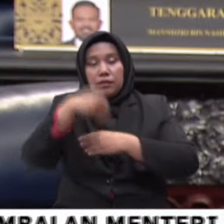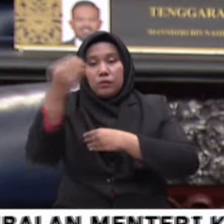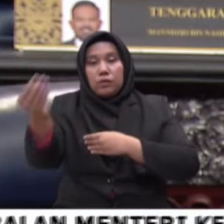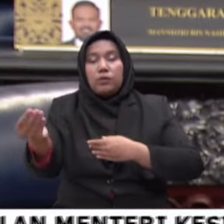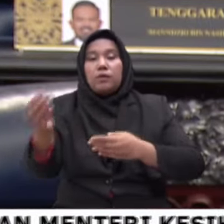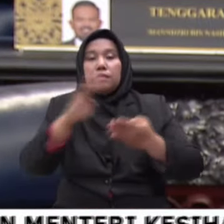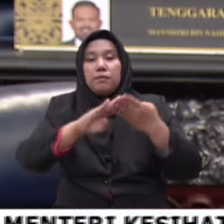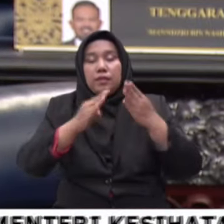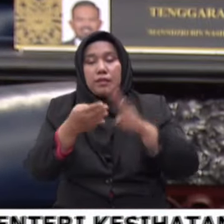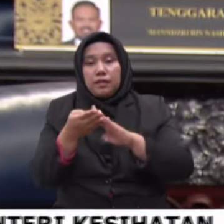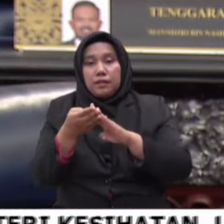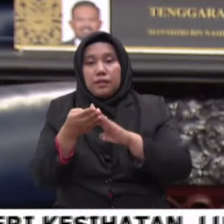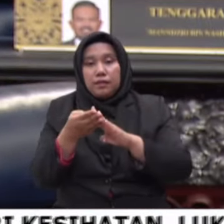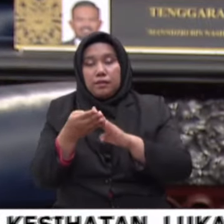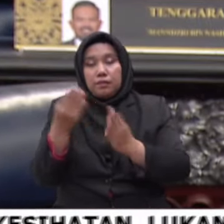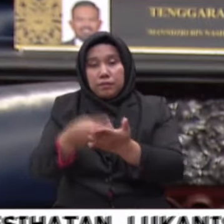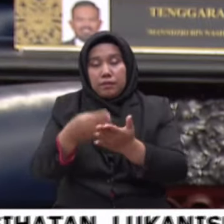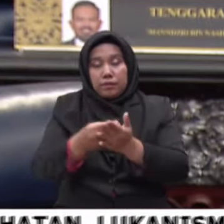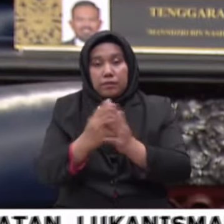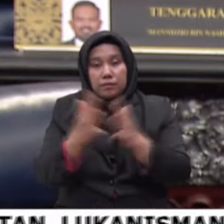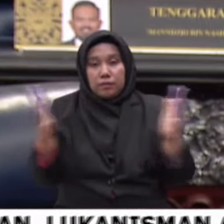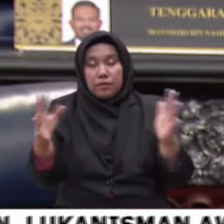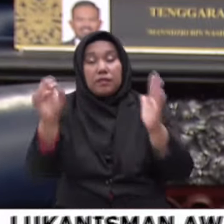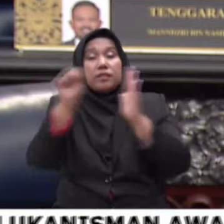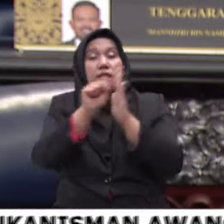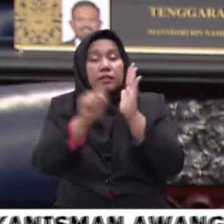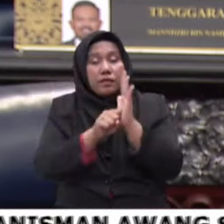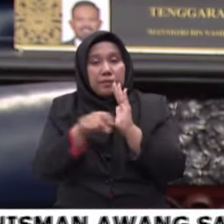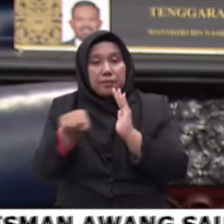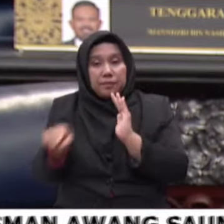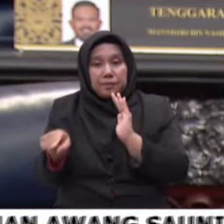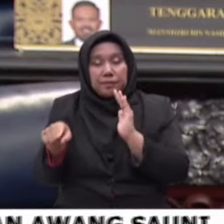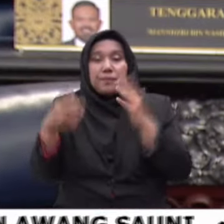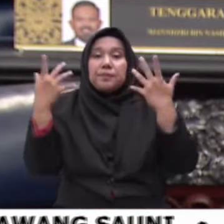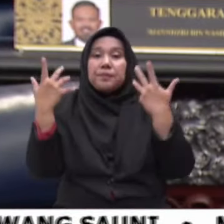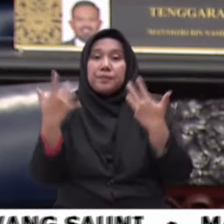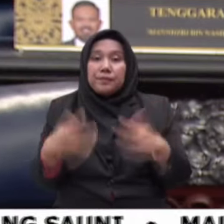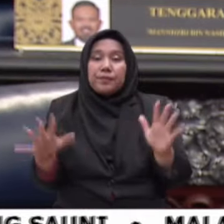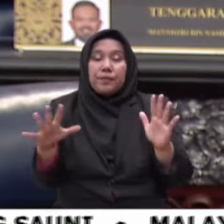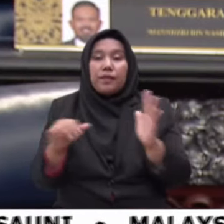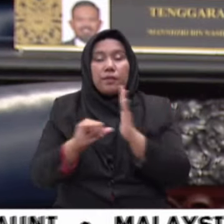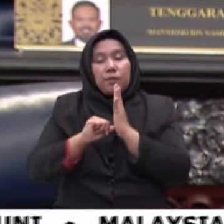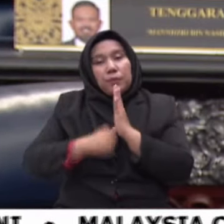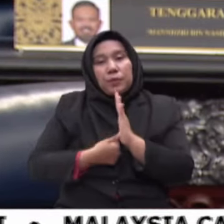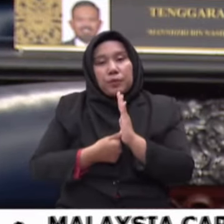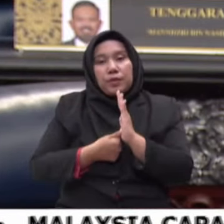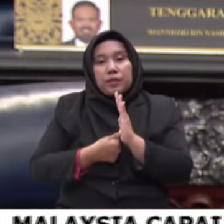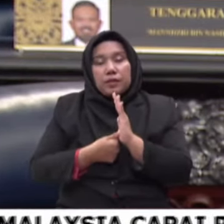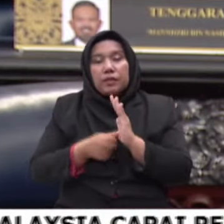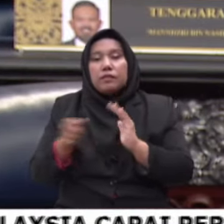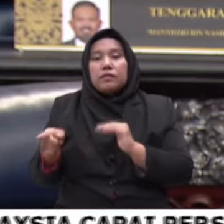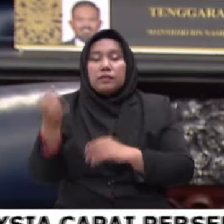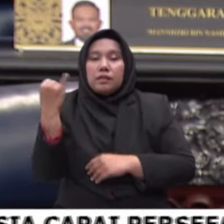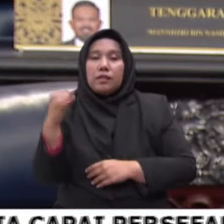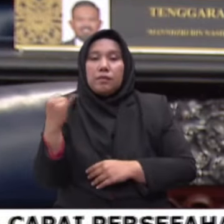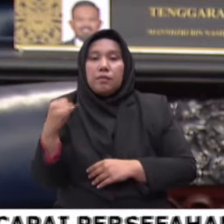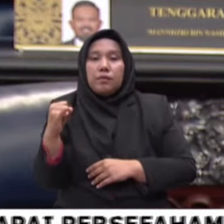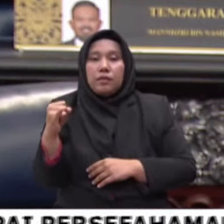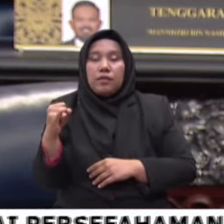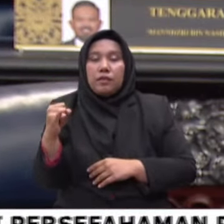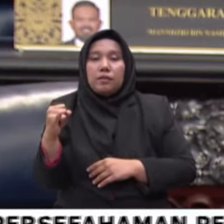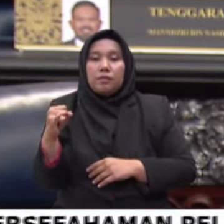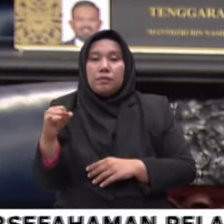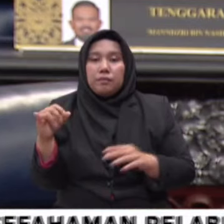Walaupun ada peruntukan yang begitu besar tetapi syarat-syarat ini a telah juga menjadi satu punca. Mereka tidak dapat